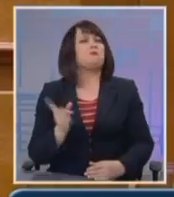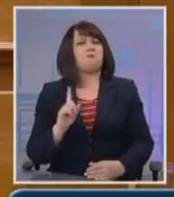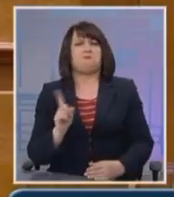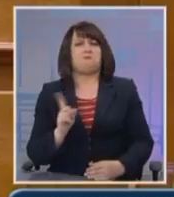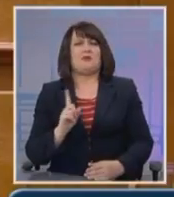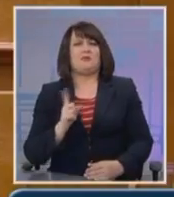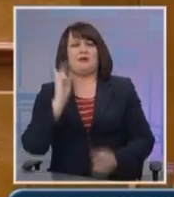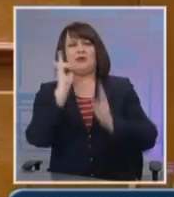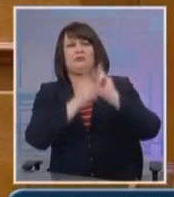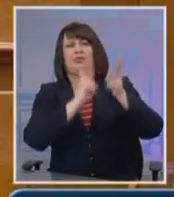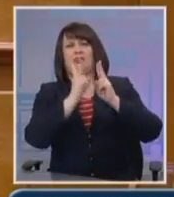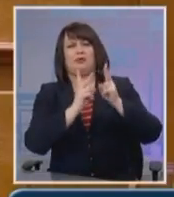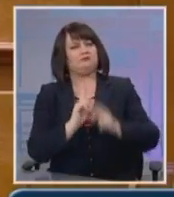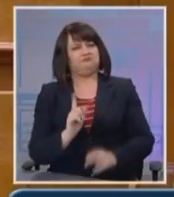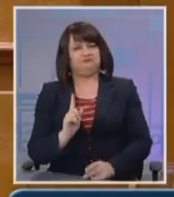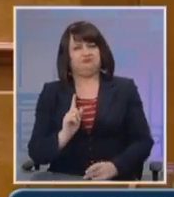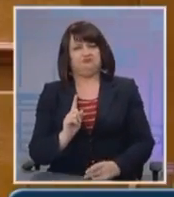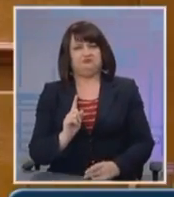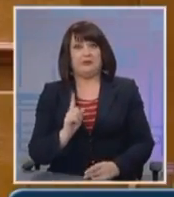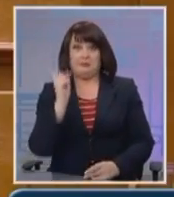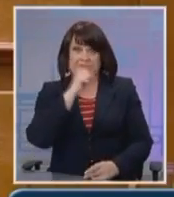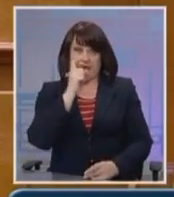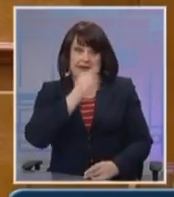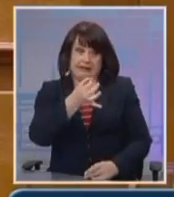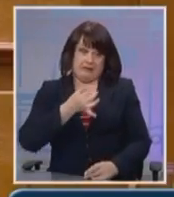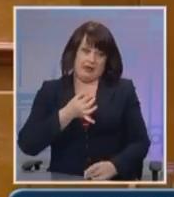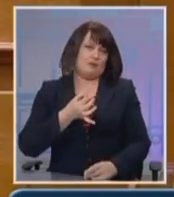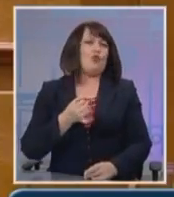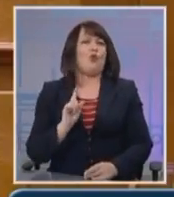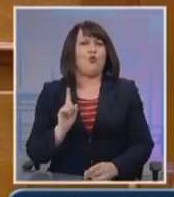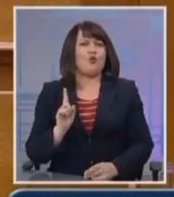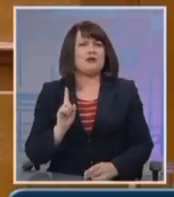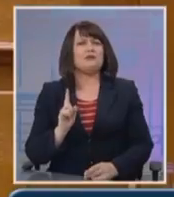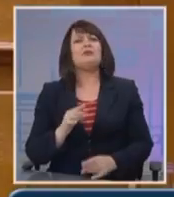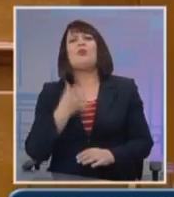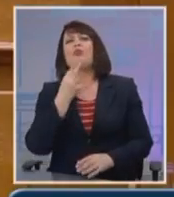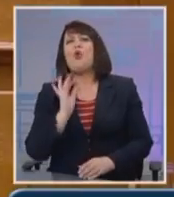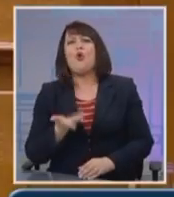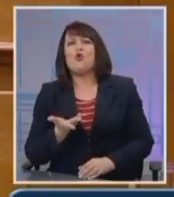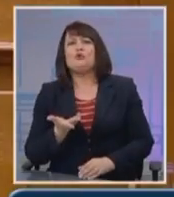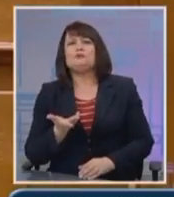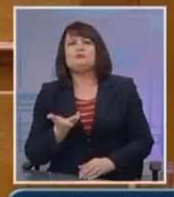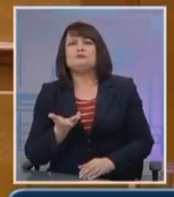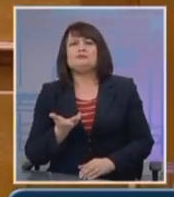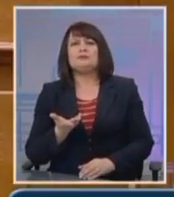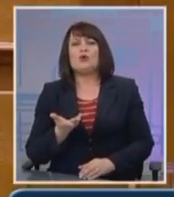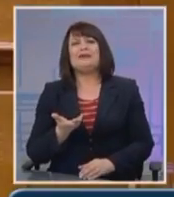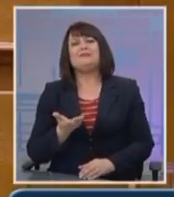τον κατηγορήσουμε γιατί μας είπε ψέματα, αλλά γιατί απλά είχε